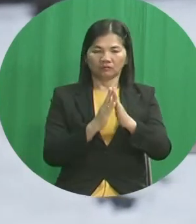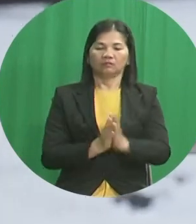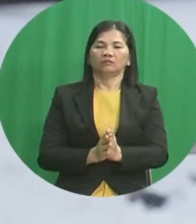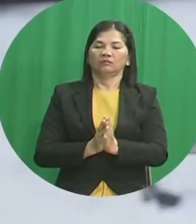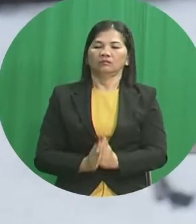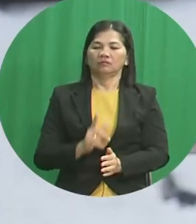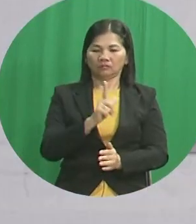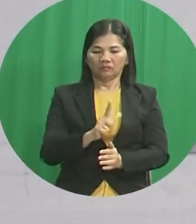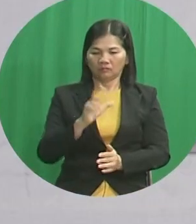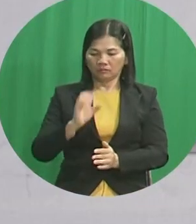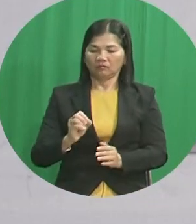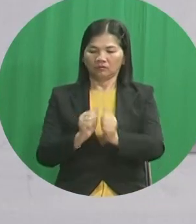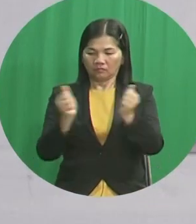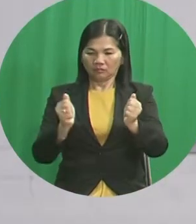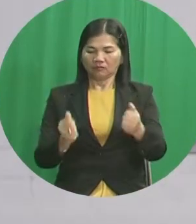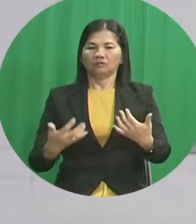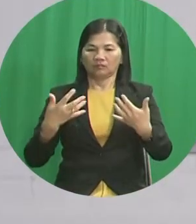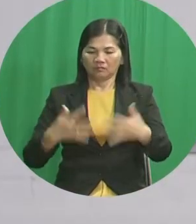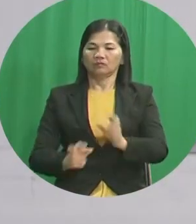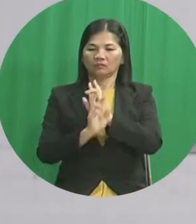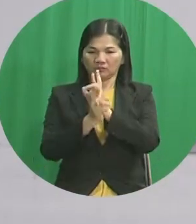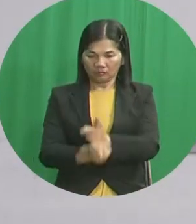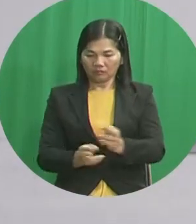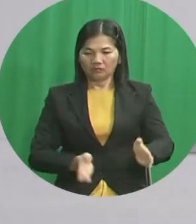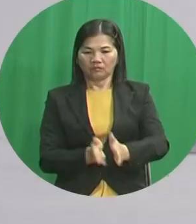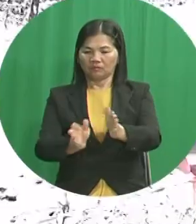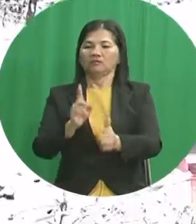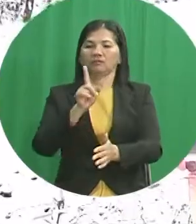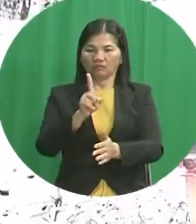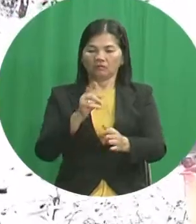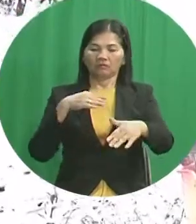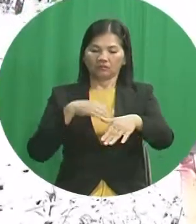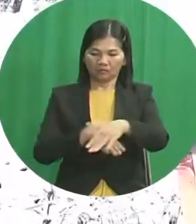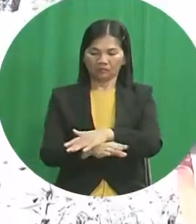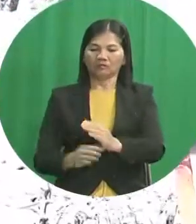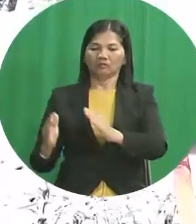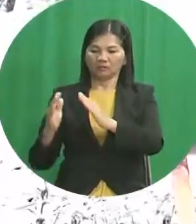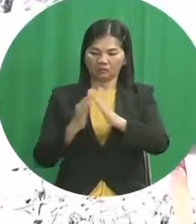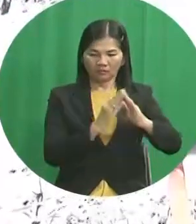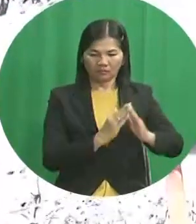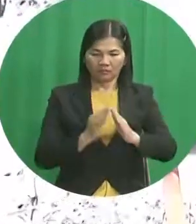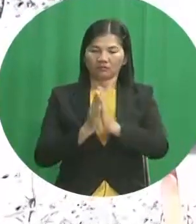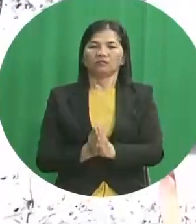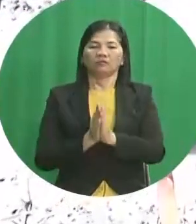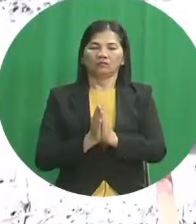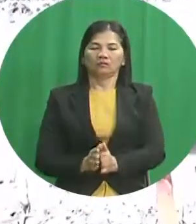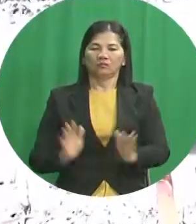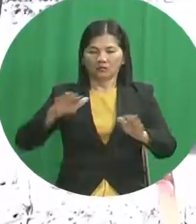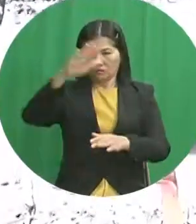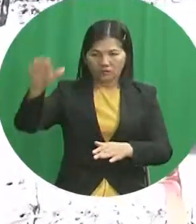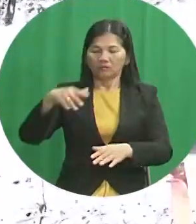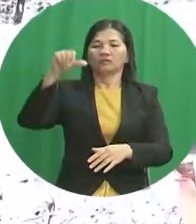Lake District សារព័ត៌មាន Sky News បានរាយការណ៍ថាផ្លូវតែមួយគត់ដែលចូលទៅក្នុងភូមិនេះដោយសារតែលក្ខខណ្ឌអាកាសធាតុមិន